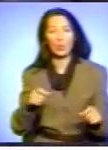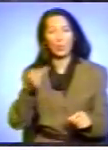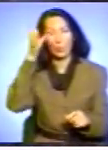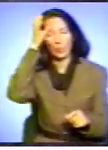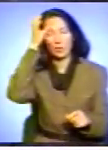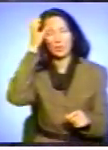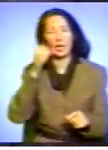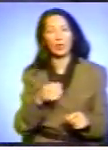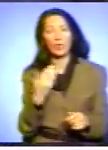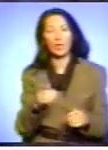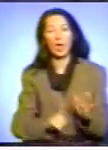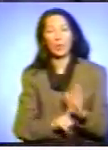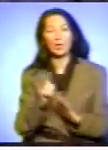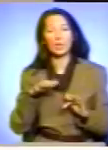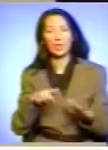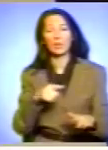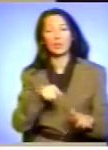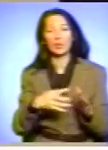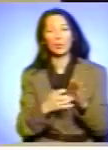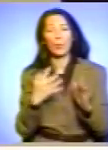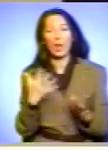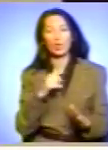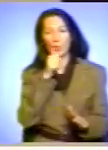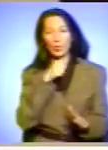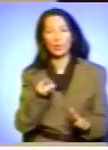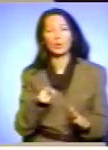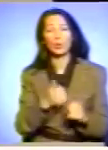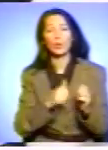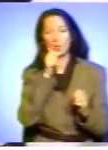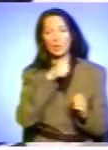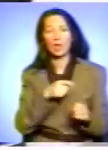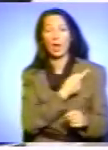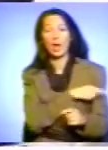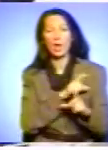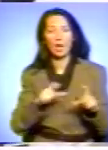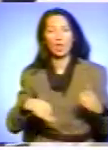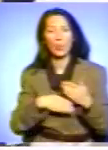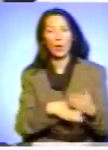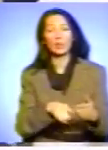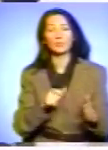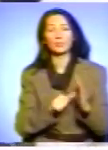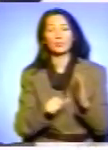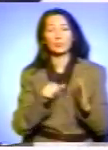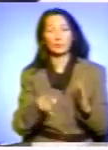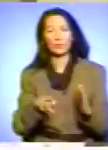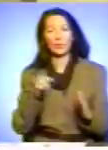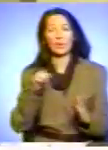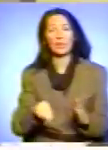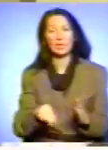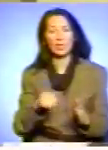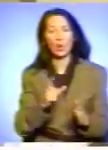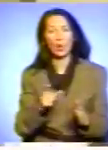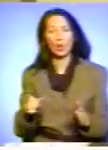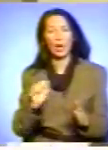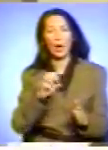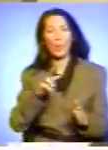університету. Вона розпочала діяльність 2005-го. Відтоді щороку клініка допомагає 64 тисячам громадян амбулаторно та 4 тисячам